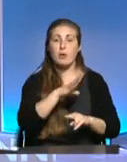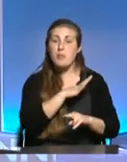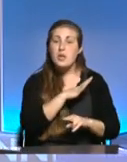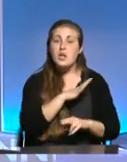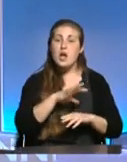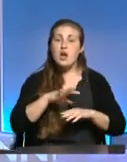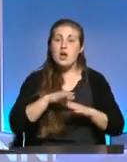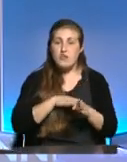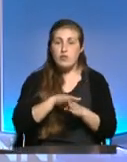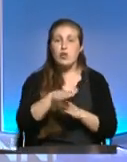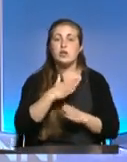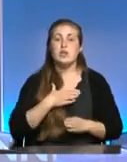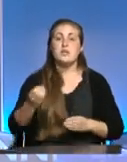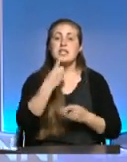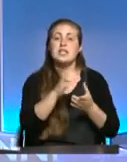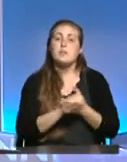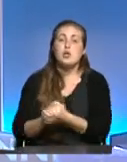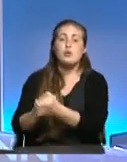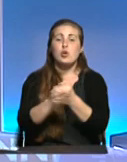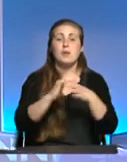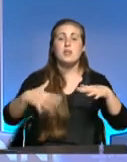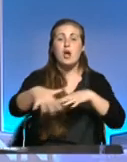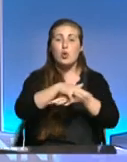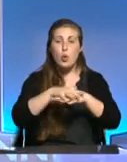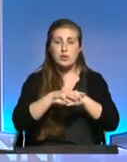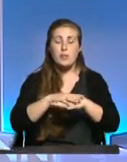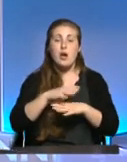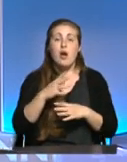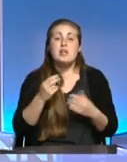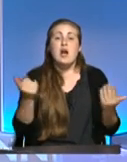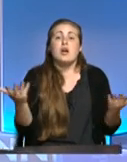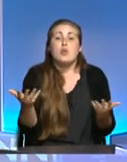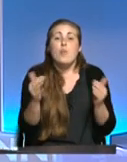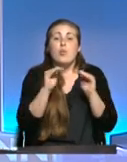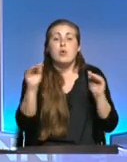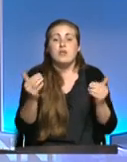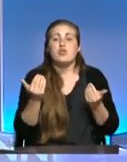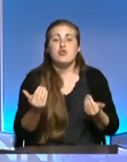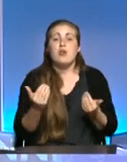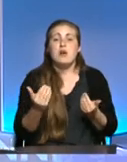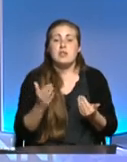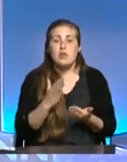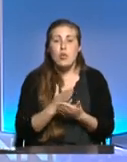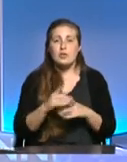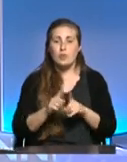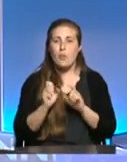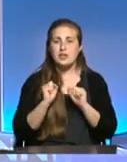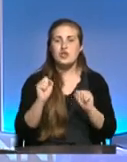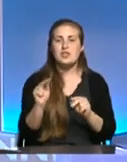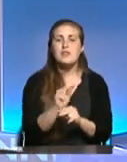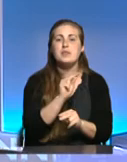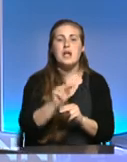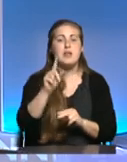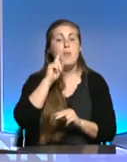единым сплоченным народом в те годы страшные но вот на каком уровне сейчас находится патриотическое воспитание молодежи